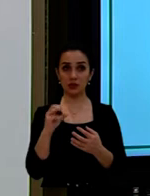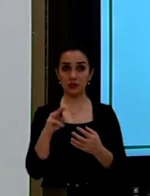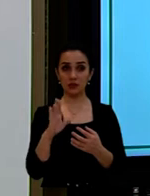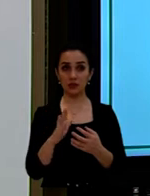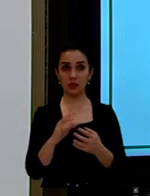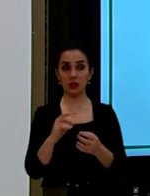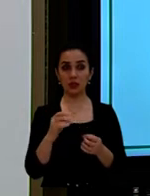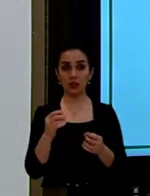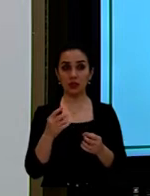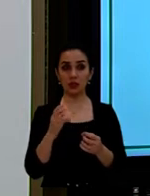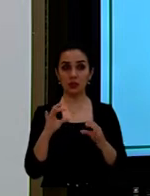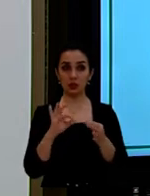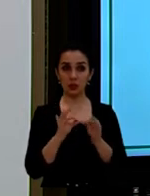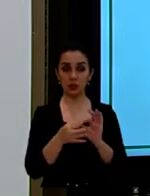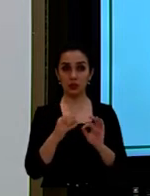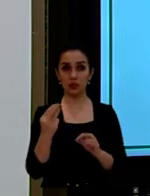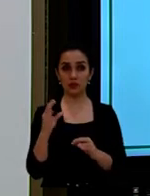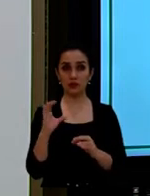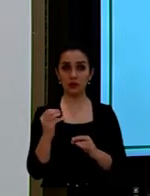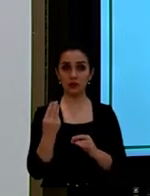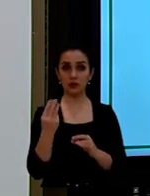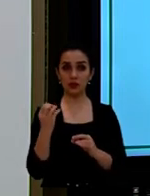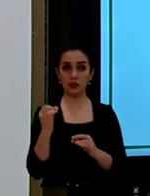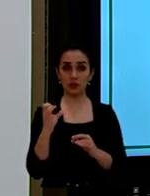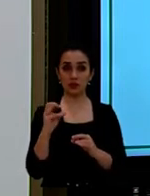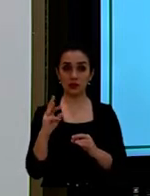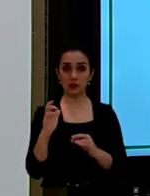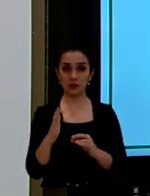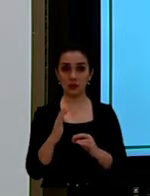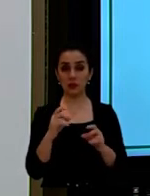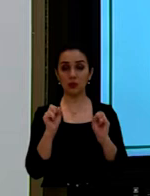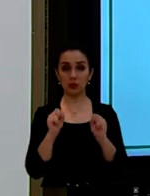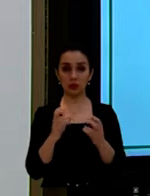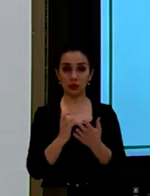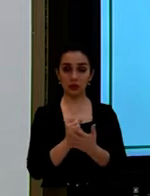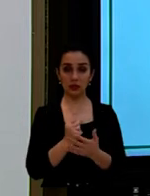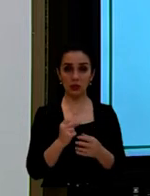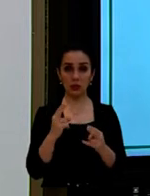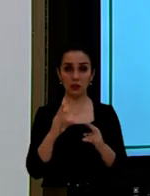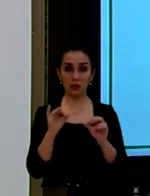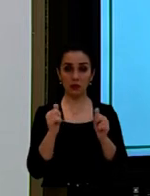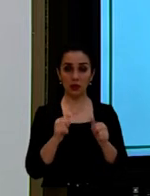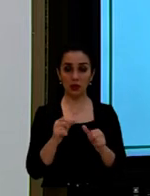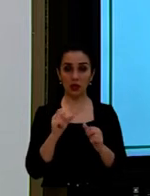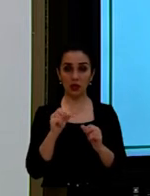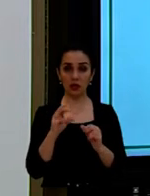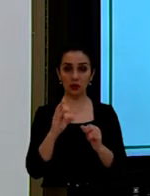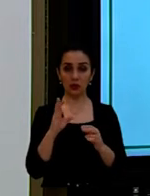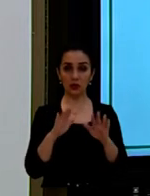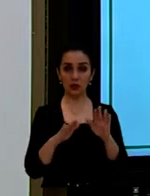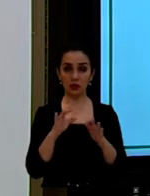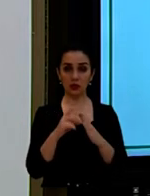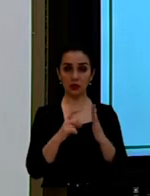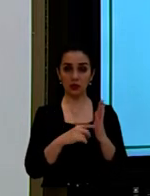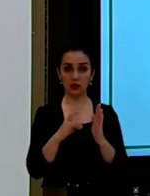и prevalent простых веществ можно найти по формуле атомную массу разделить